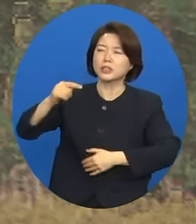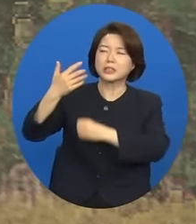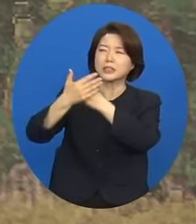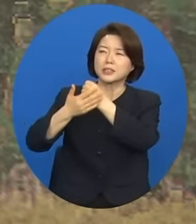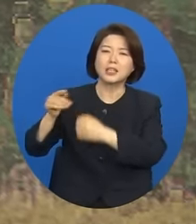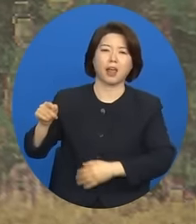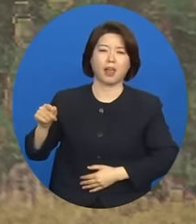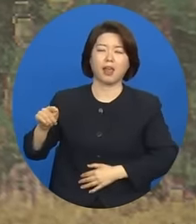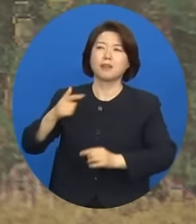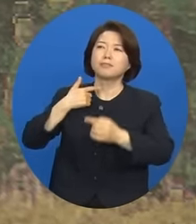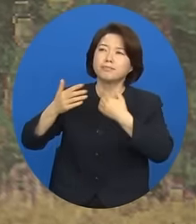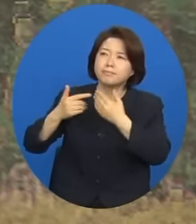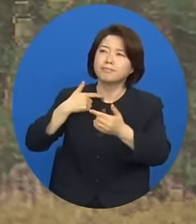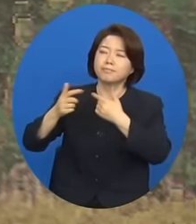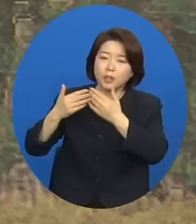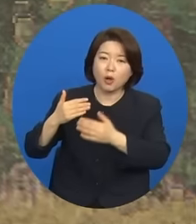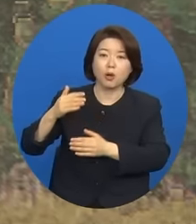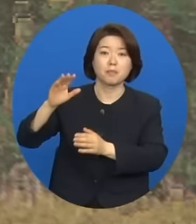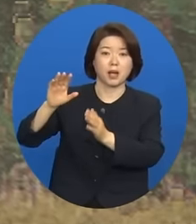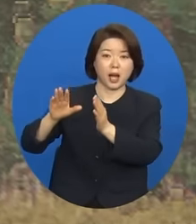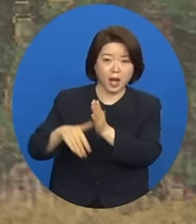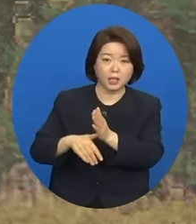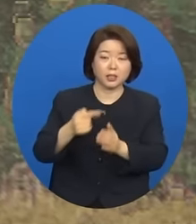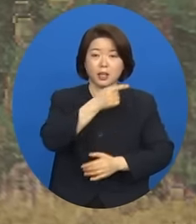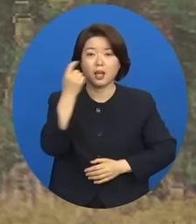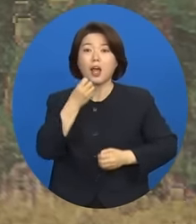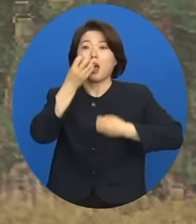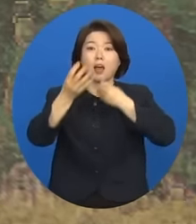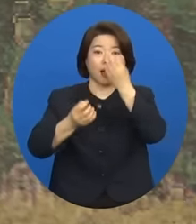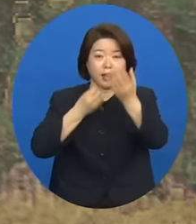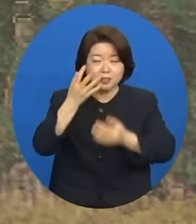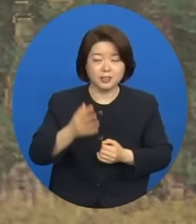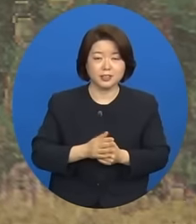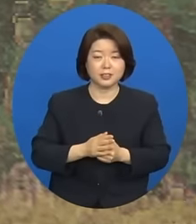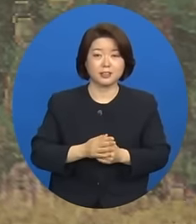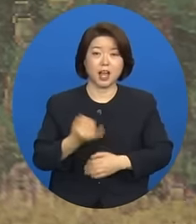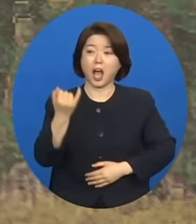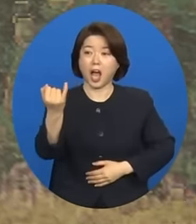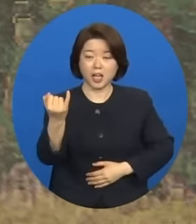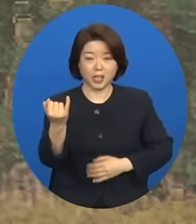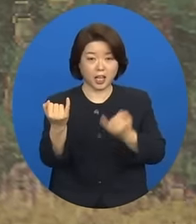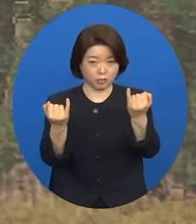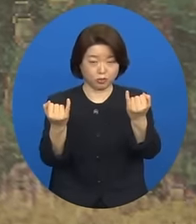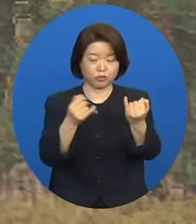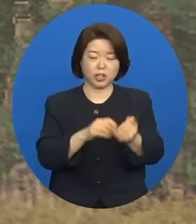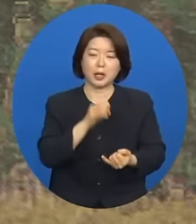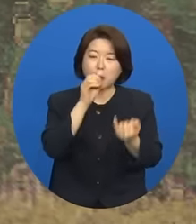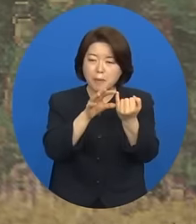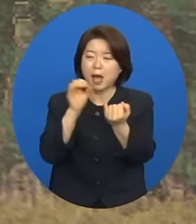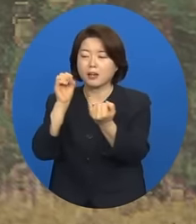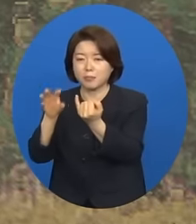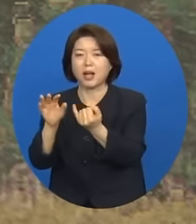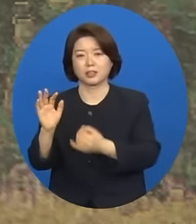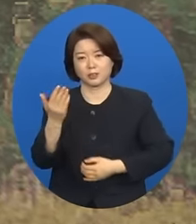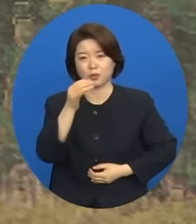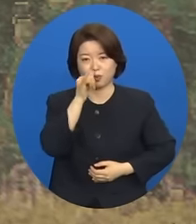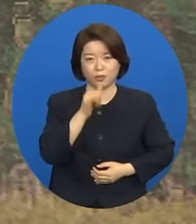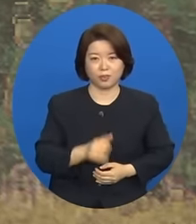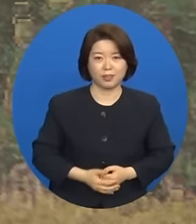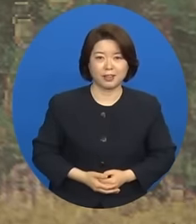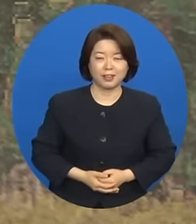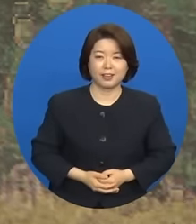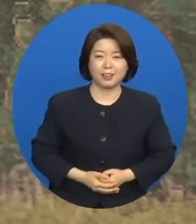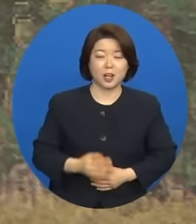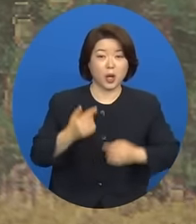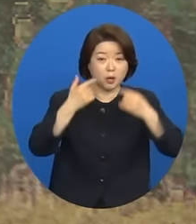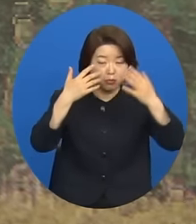그가 경험하면서 간증을 이 아내들에게 간증을 지금 하게 되는 것입니다. 그래서 분명히